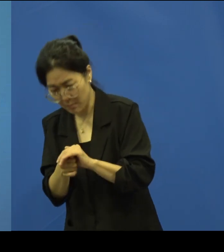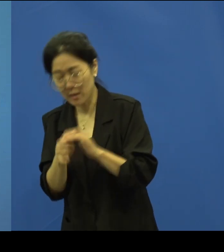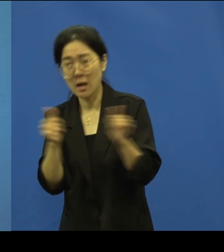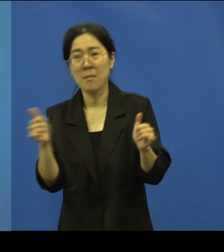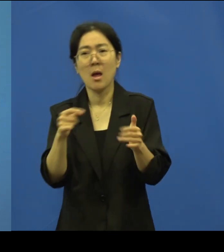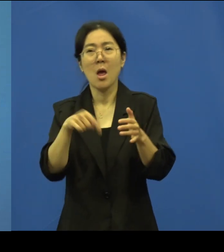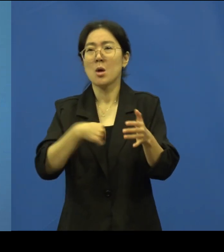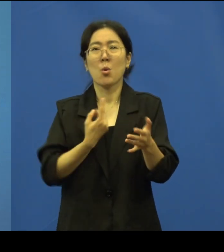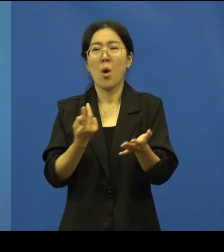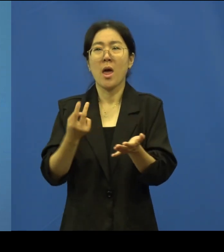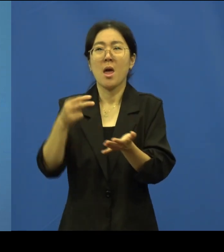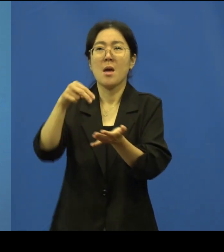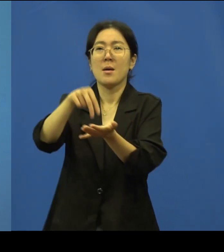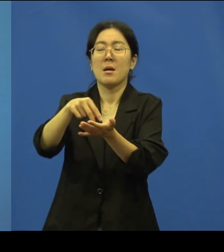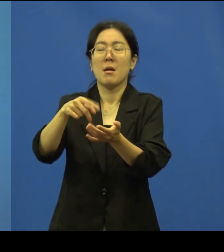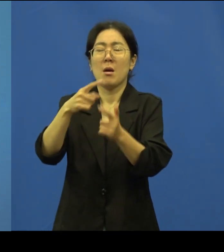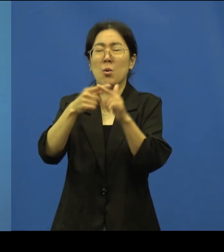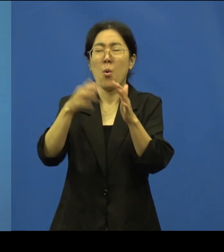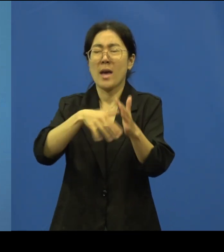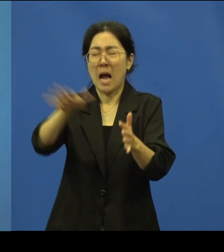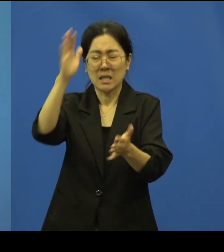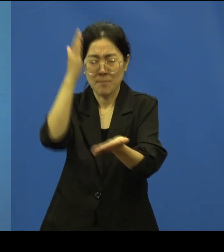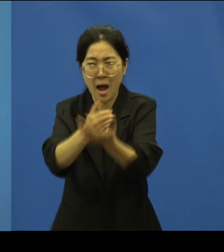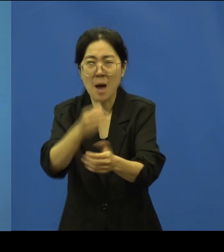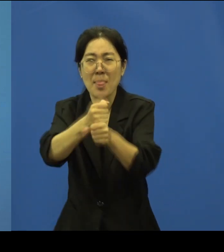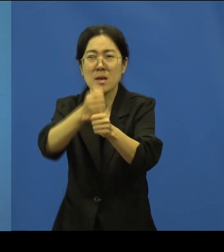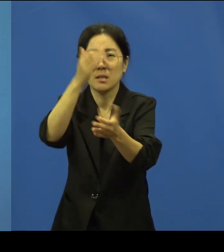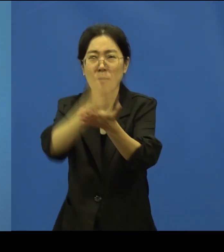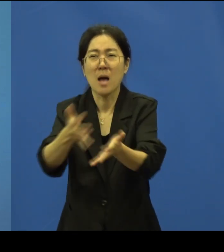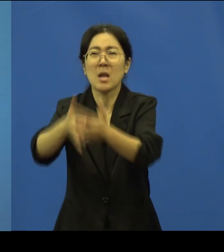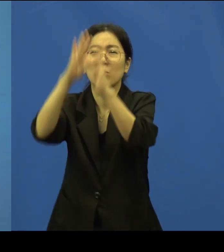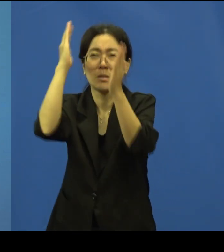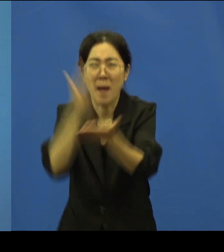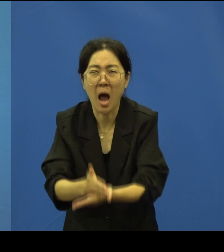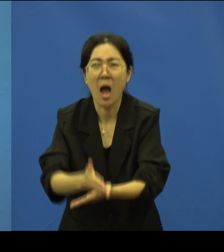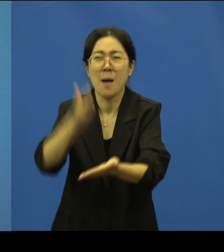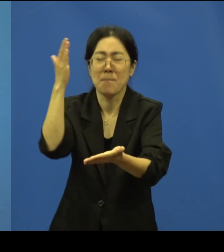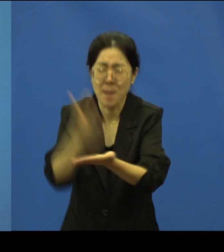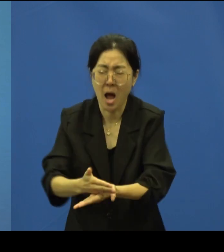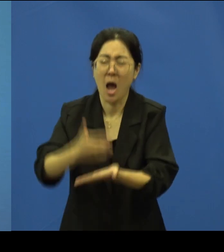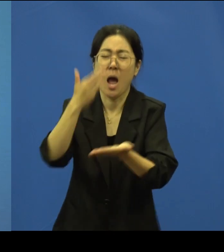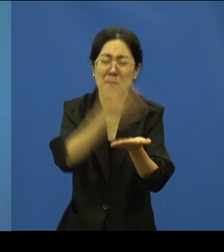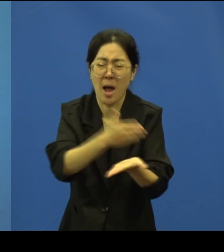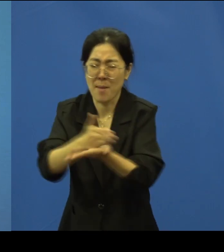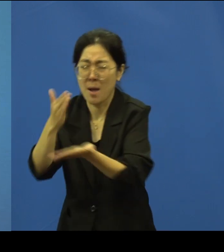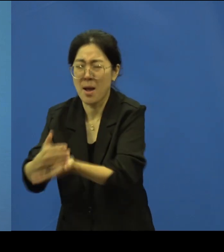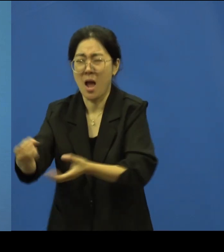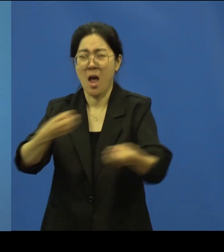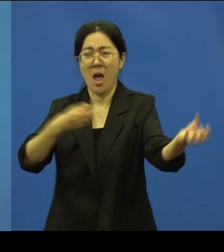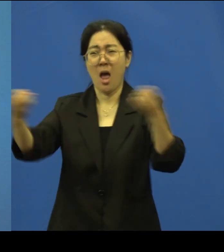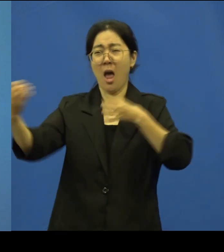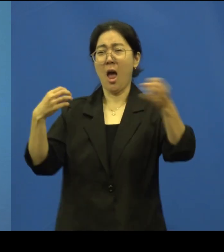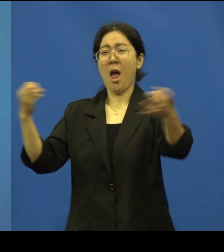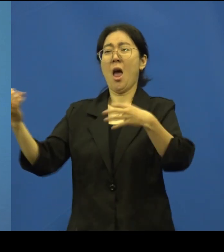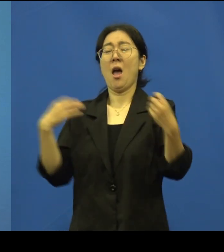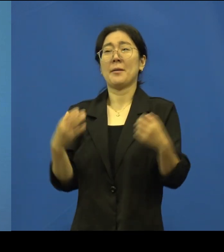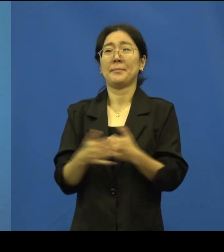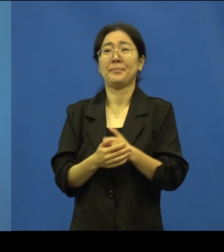거 아닙니다. 전부 다 뜯어말렸어요. 어떤 분은 제가 교회를 개척하고 한참 이렇게 이제 시간이